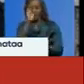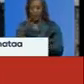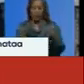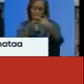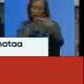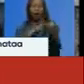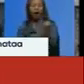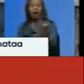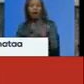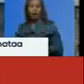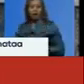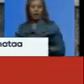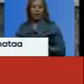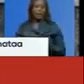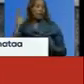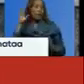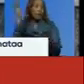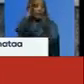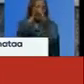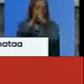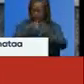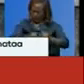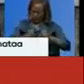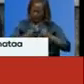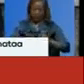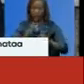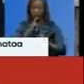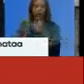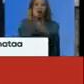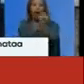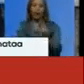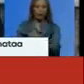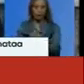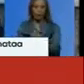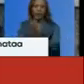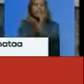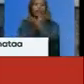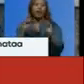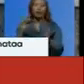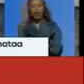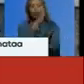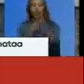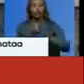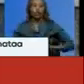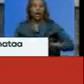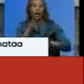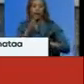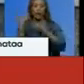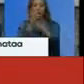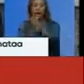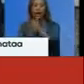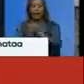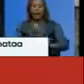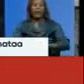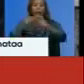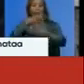ውስጥ ኃይል አለ። ስንደመር እንጠነክራለን። አንድነት የማይፈታው ችግር አይኖርም፣ አገር